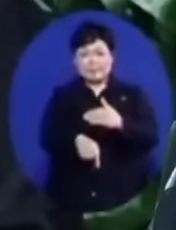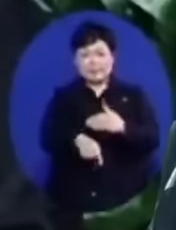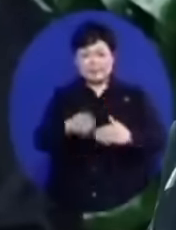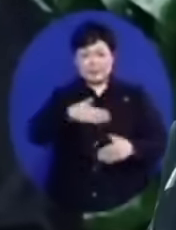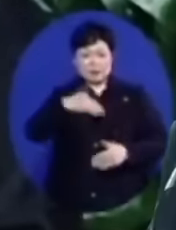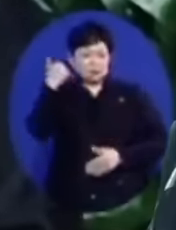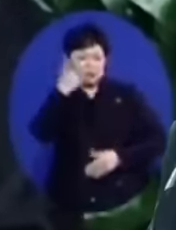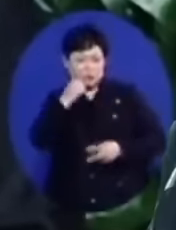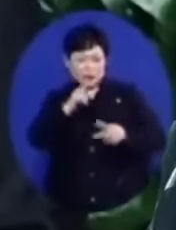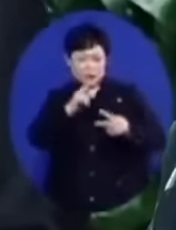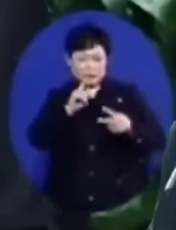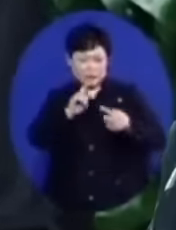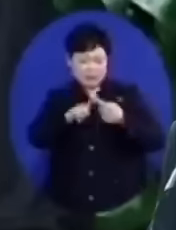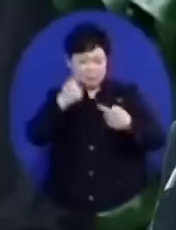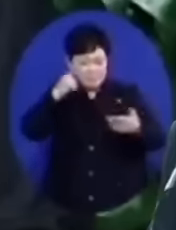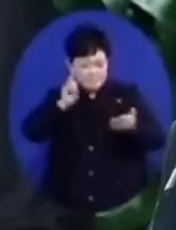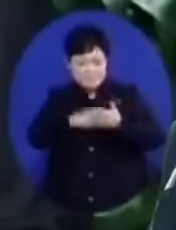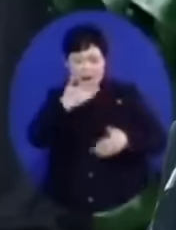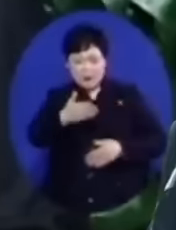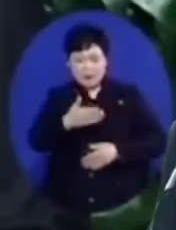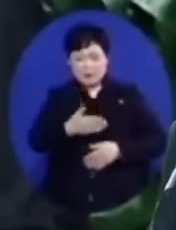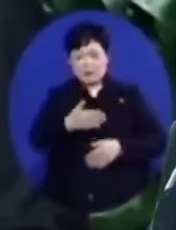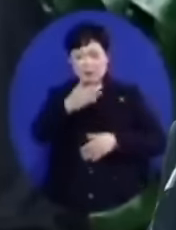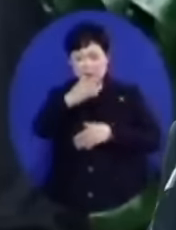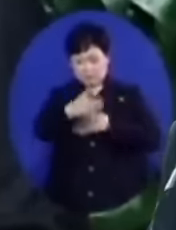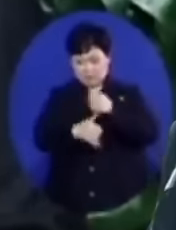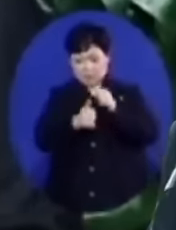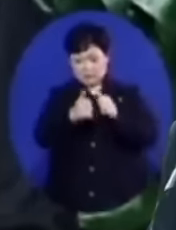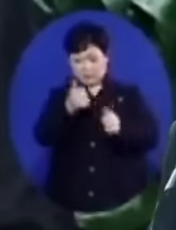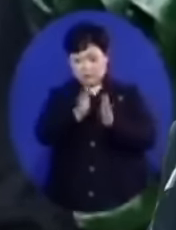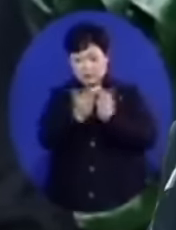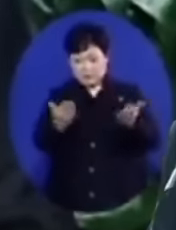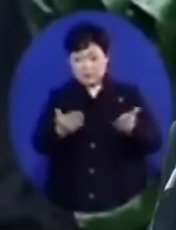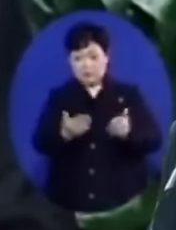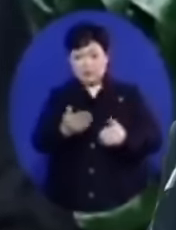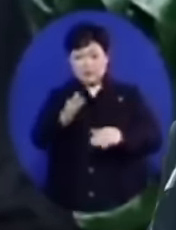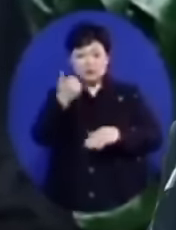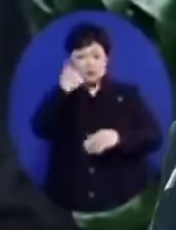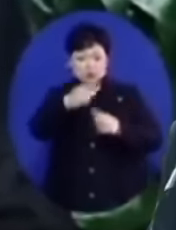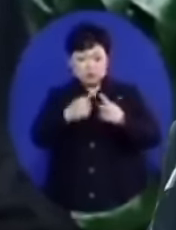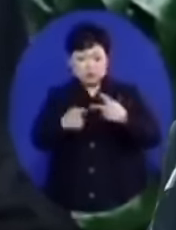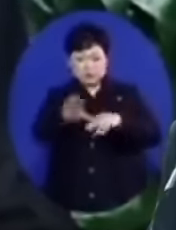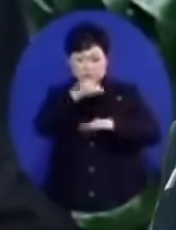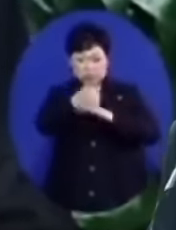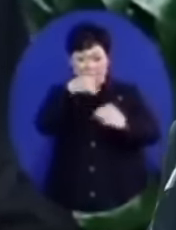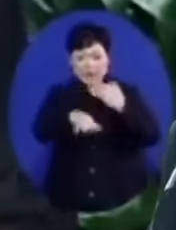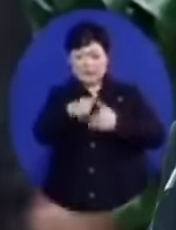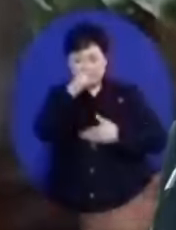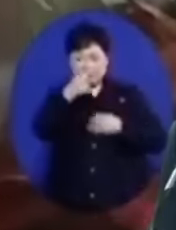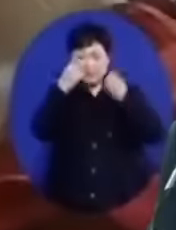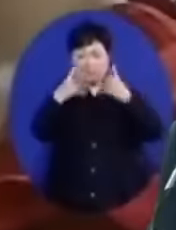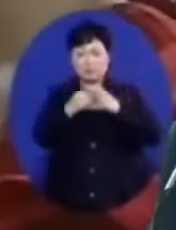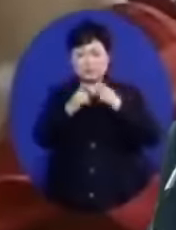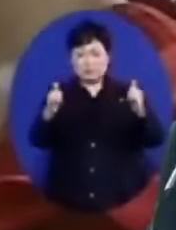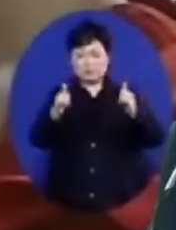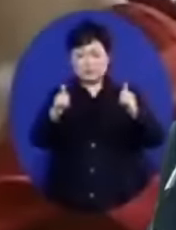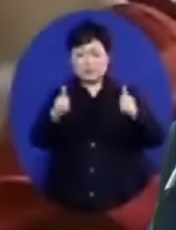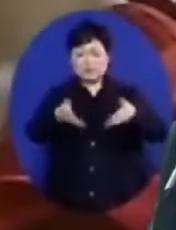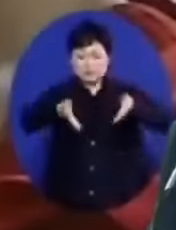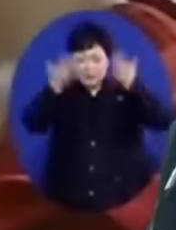정체성을 보여주었을 것입니다. 성경은 말씀하기를 누구든지 그리스도 안에 있으면 새로운 피조물이라, 이전 것은 지나갔으니 보라 새것이